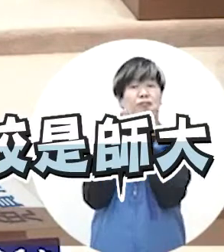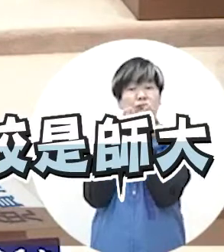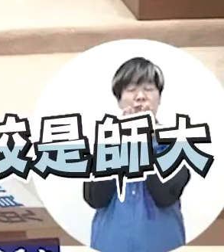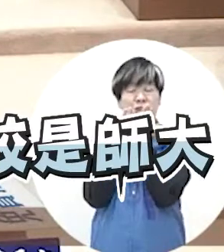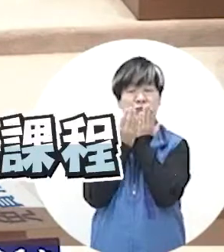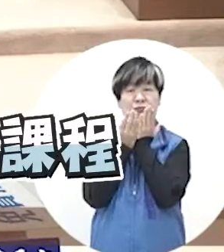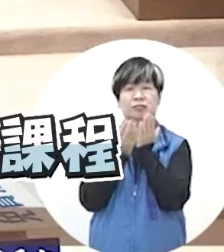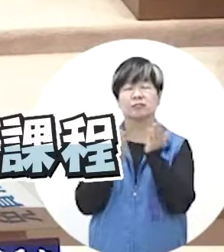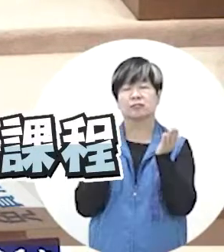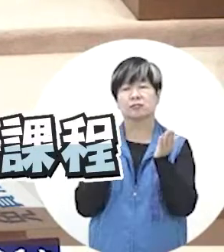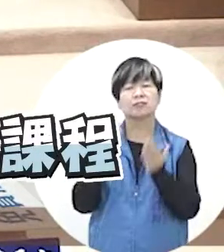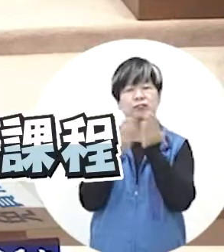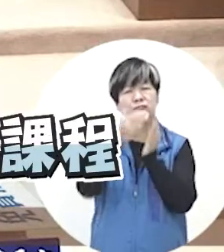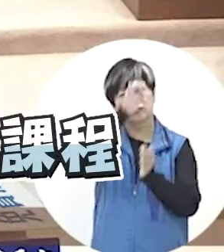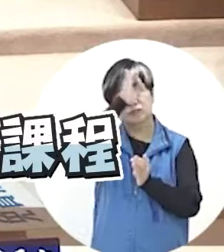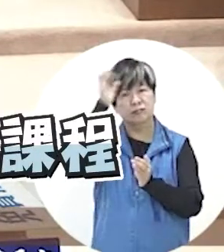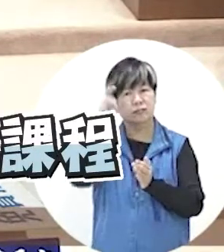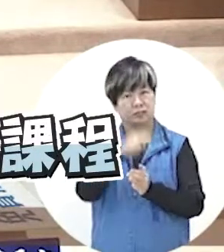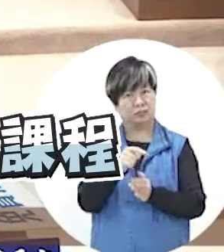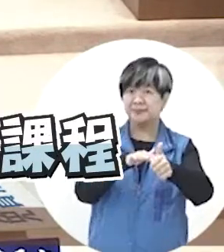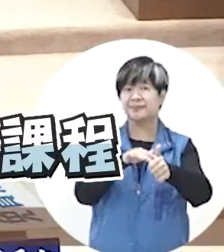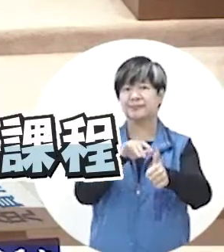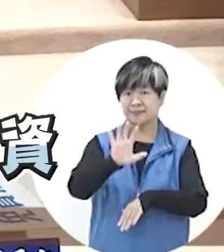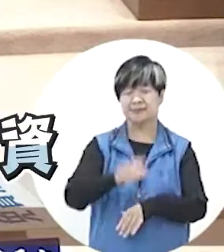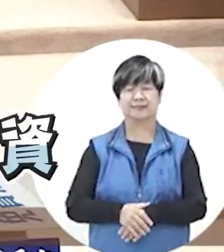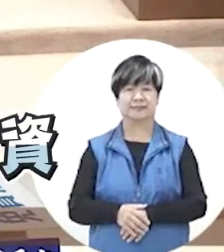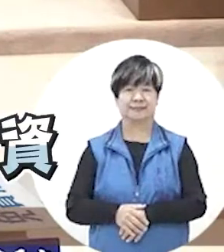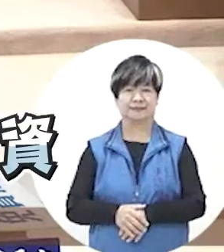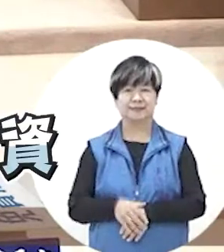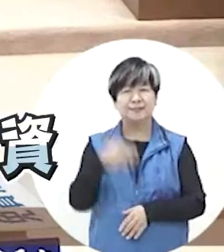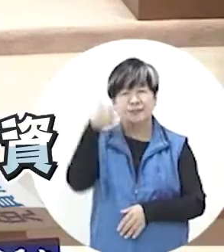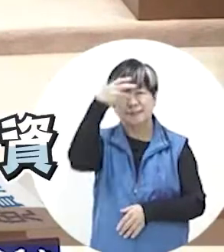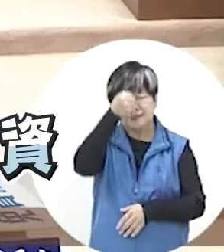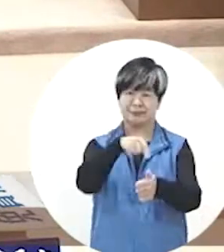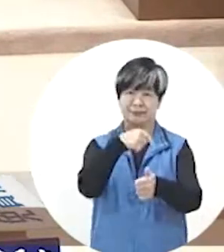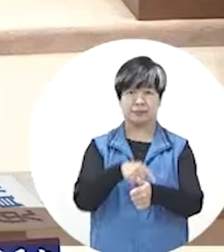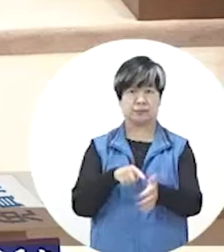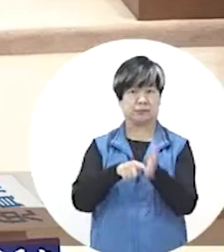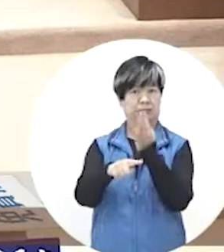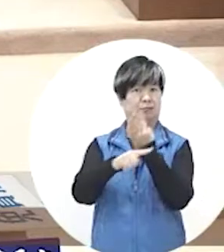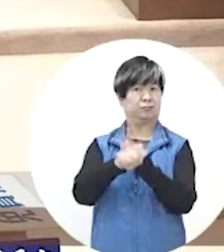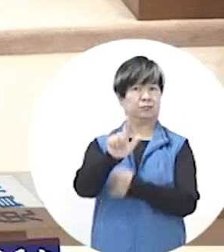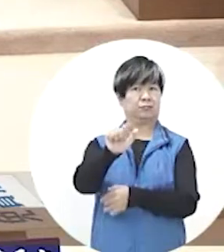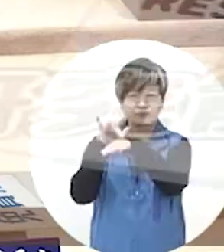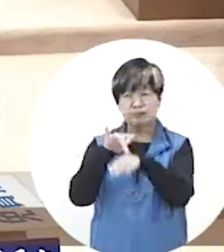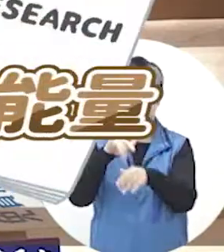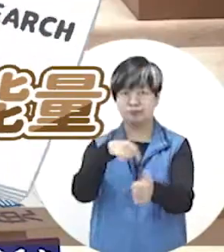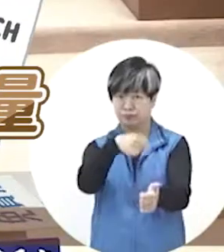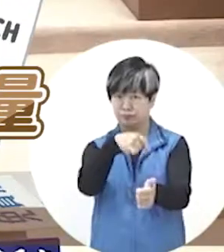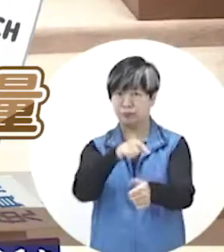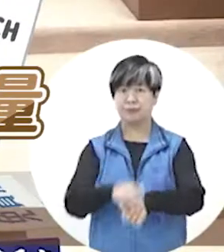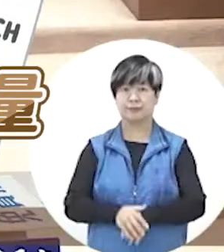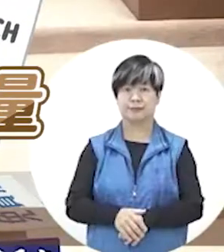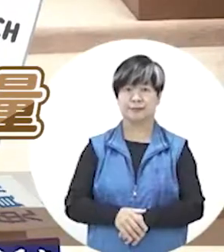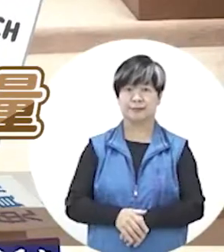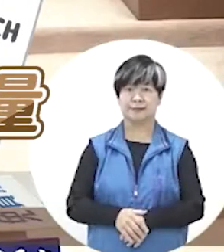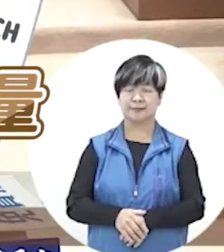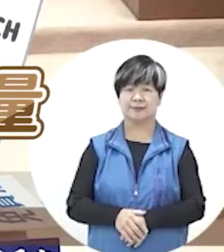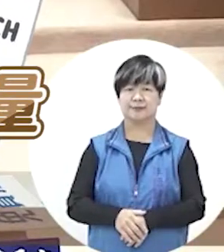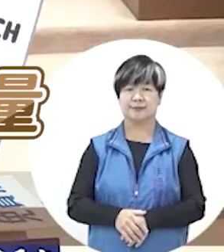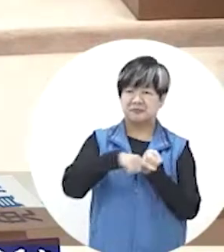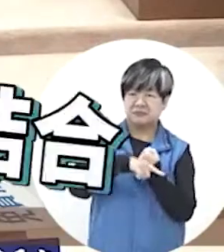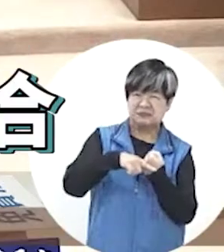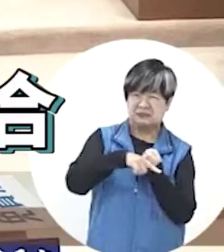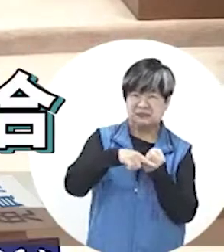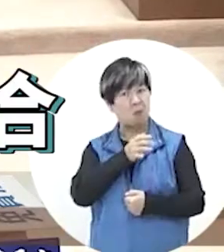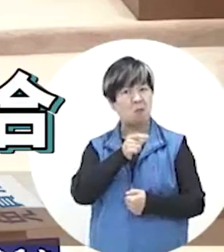校是师大嘛，师大也有类似那种营龄的课程，他们就是有专业的师资在那个体验教育啊，透过很丰沛的研究